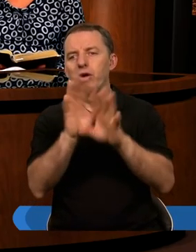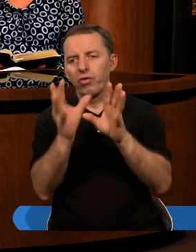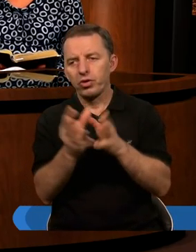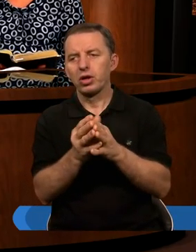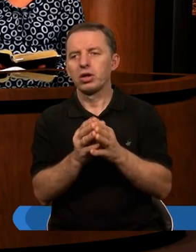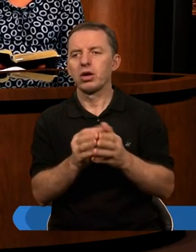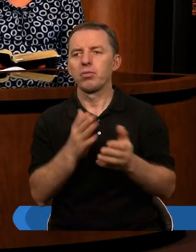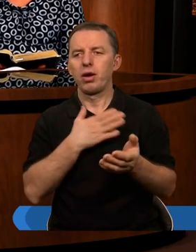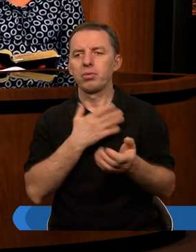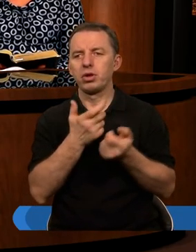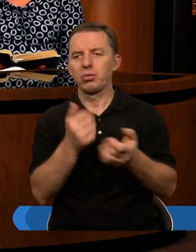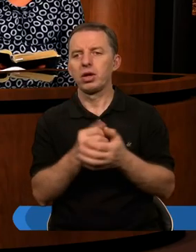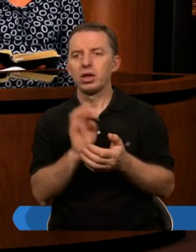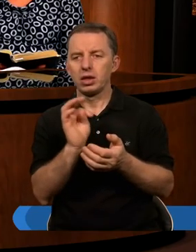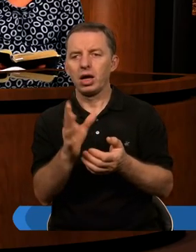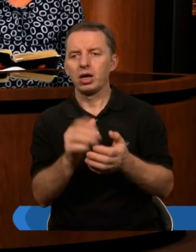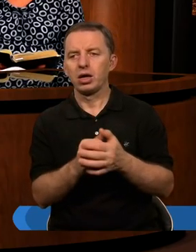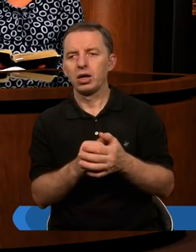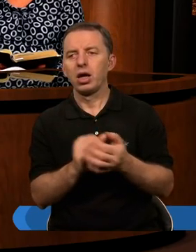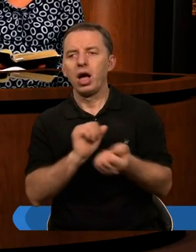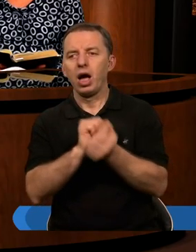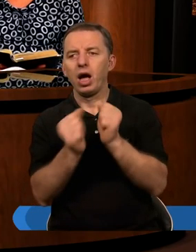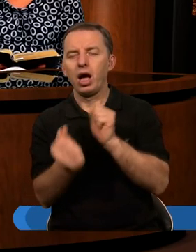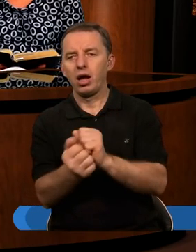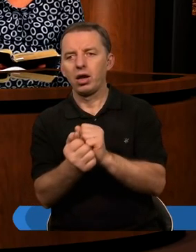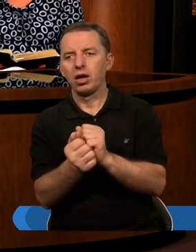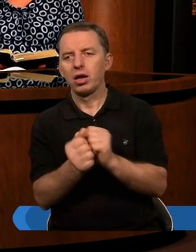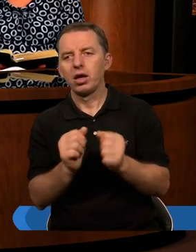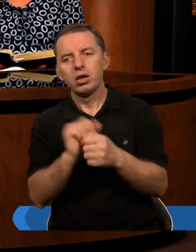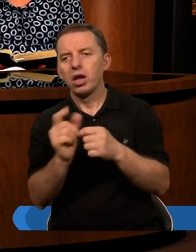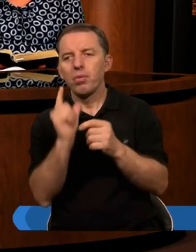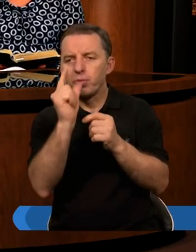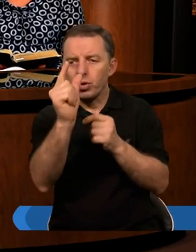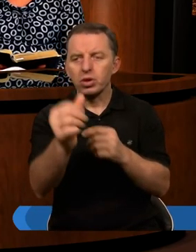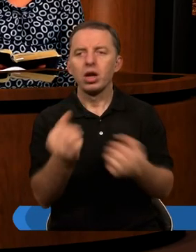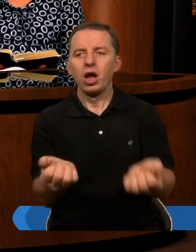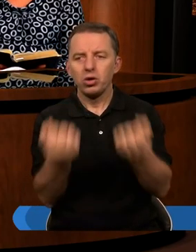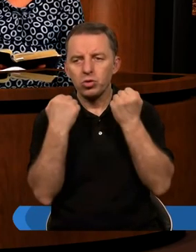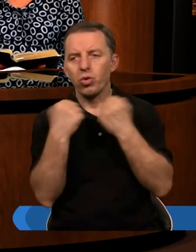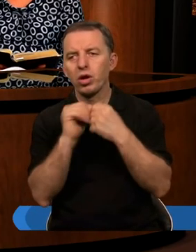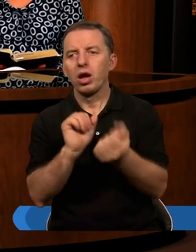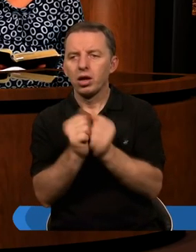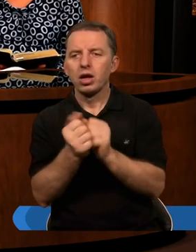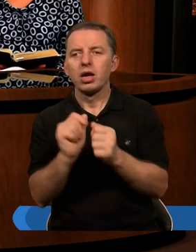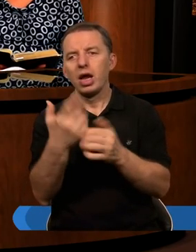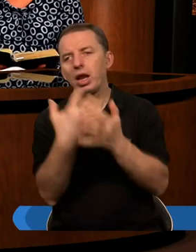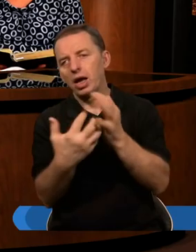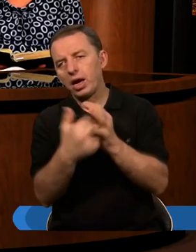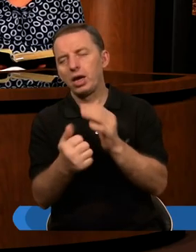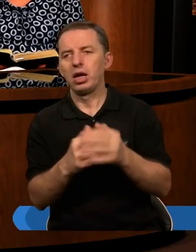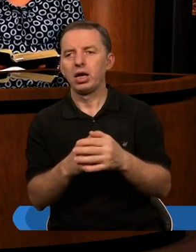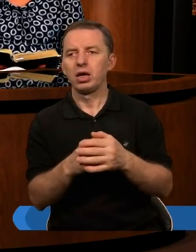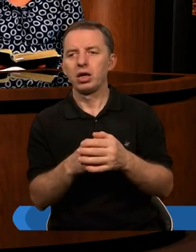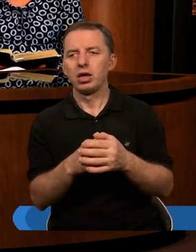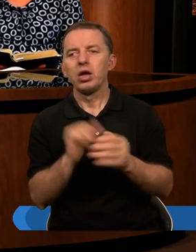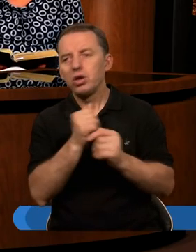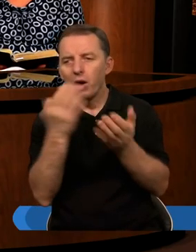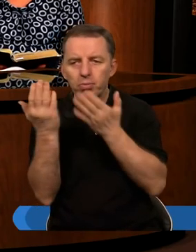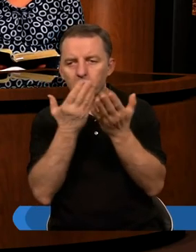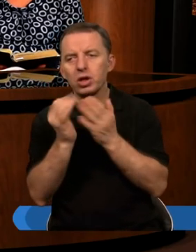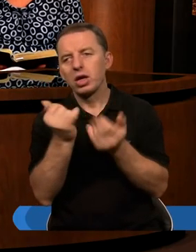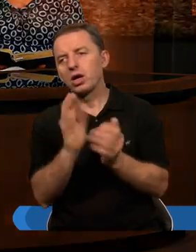na nagranie. Tak. Albo nie pójście na siłownię tego dnia, a przyjście na nagranie. Nie